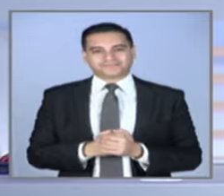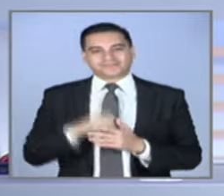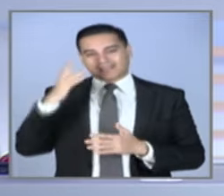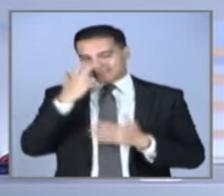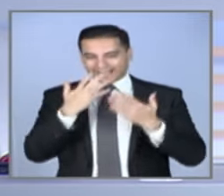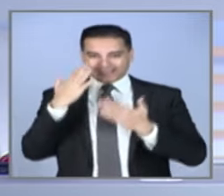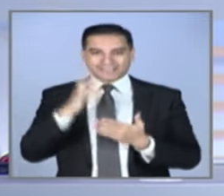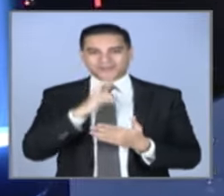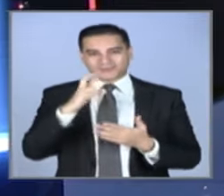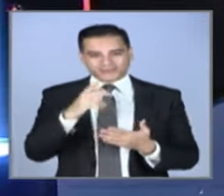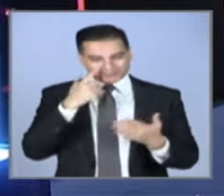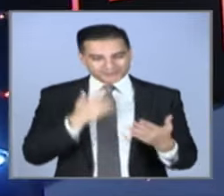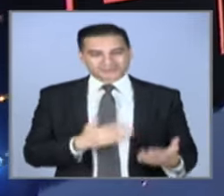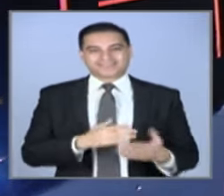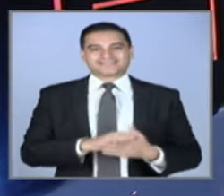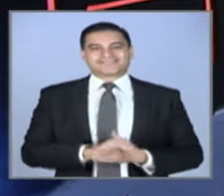تاريخ والسؤال هو: